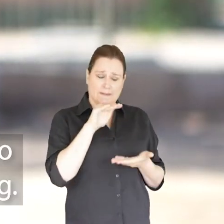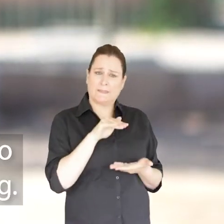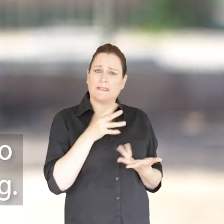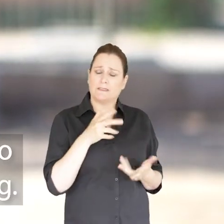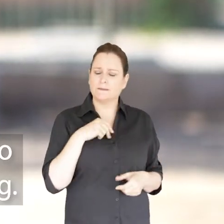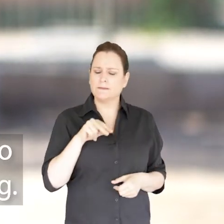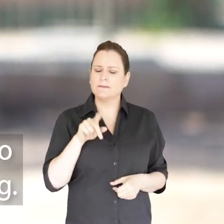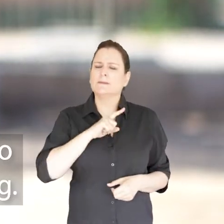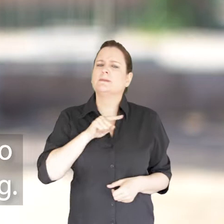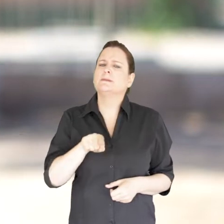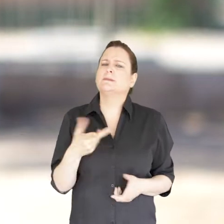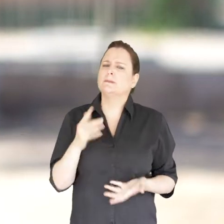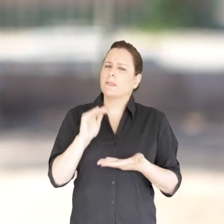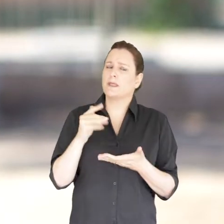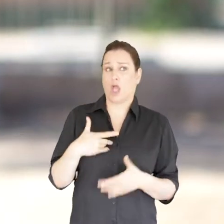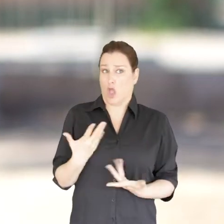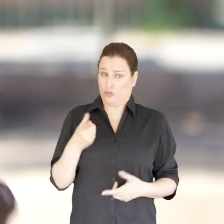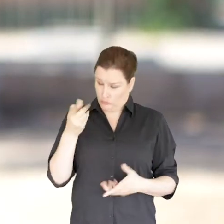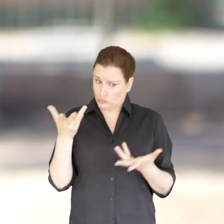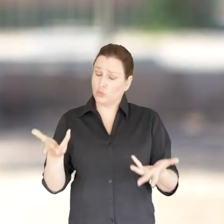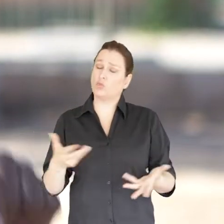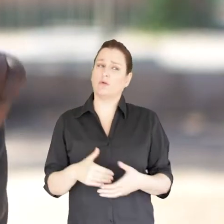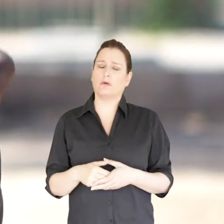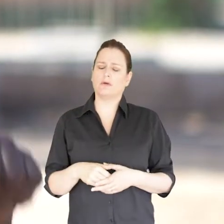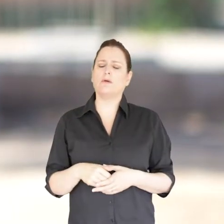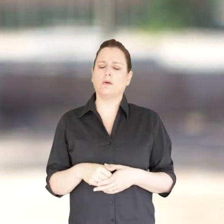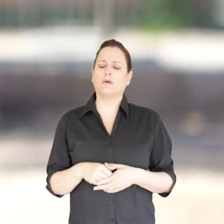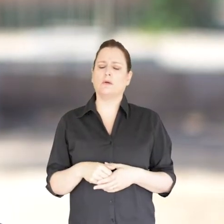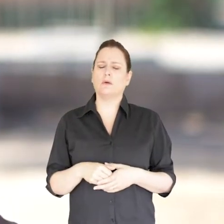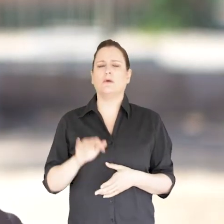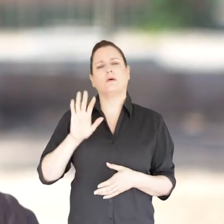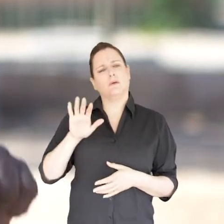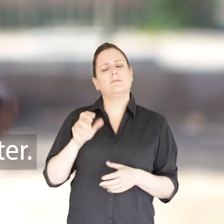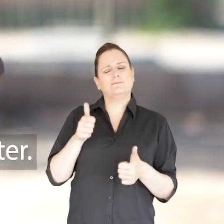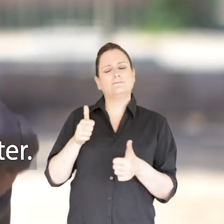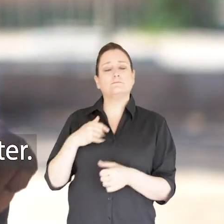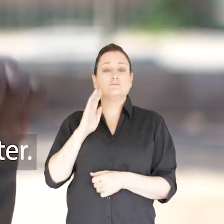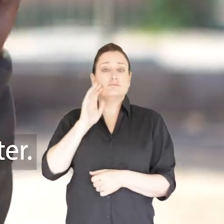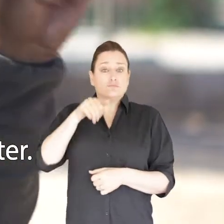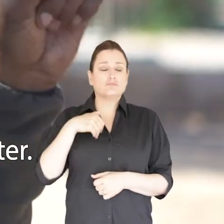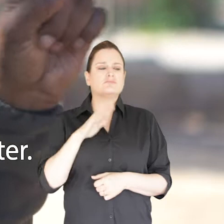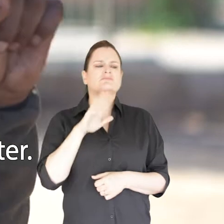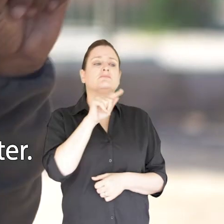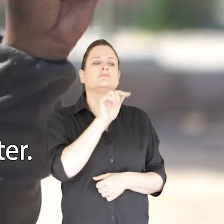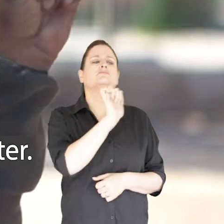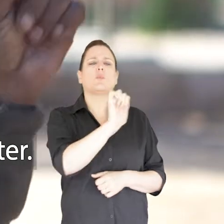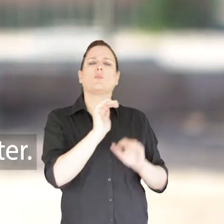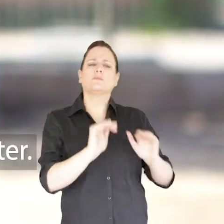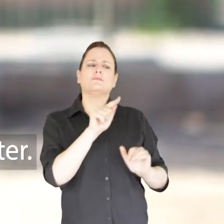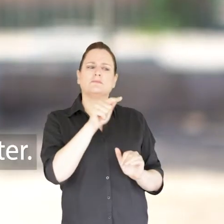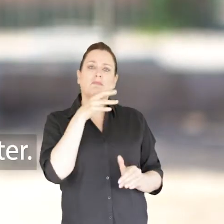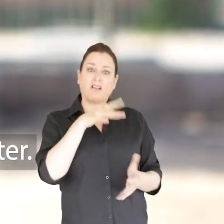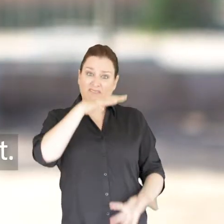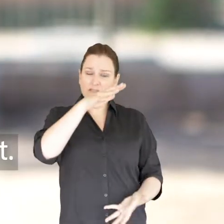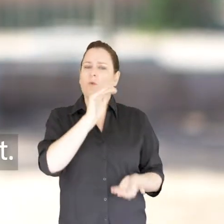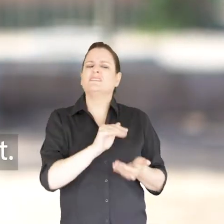kom vertel, dat je niet geslaat raak. Maar dan het die ouwer die andere dag zeker gemaakt waarvoor ouwer zijn kinders op geskep